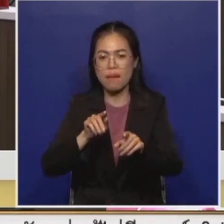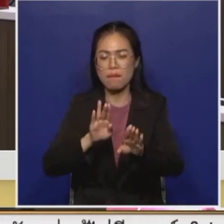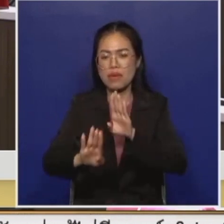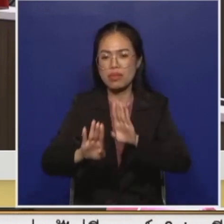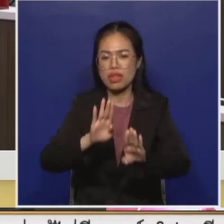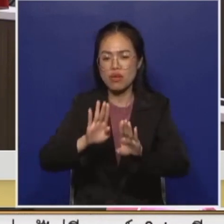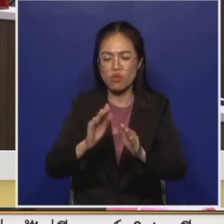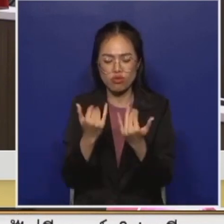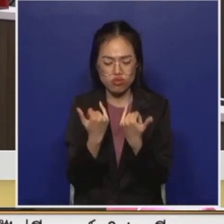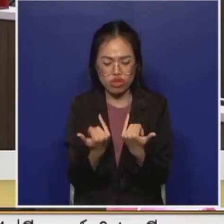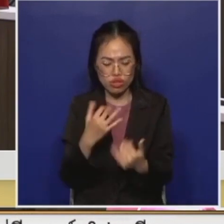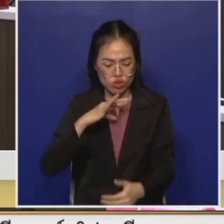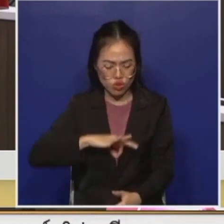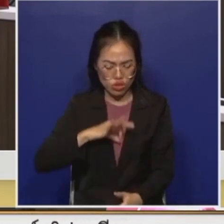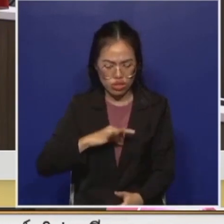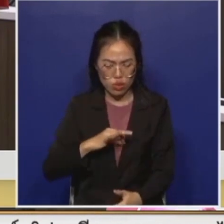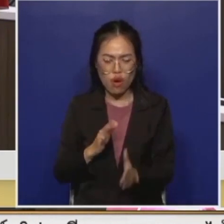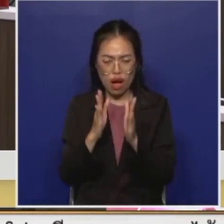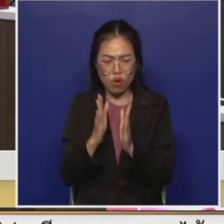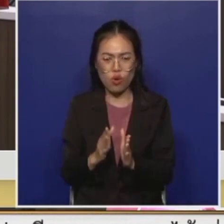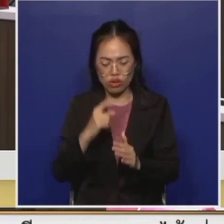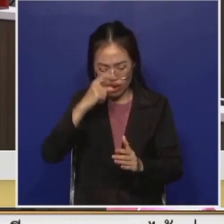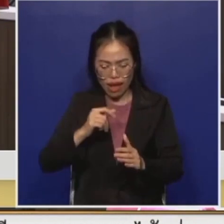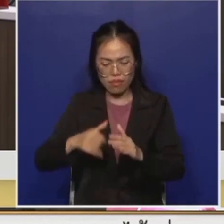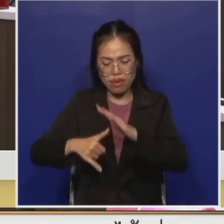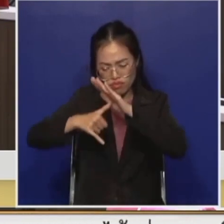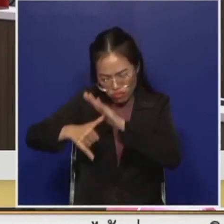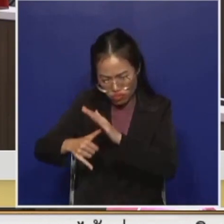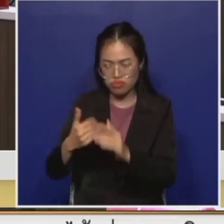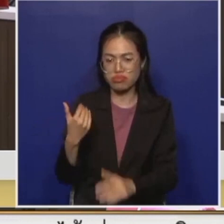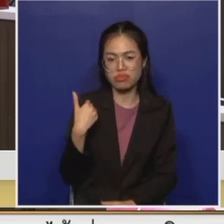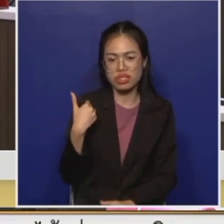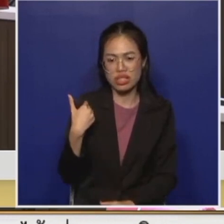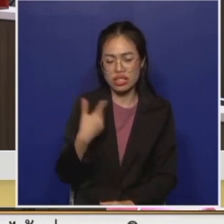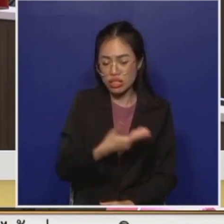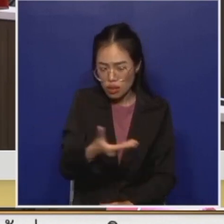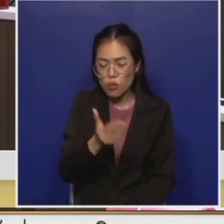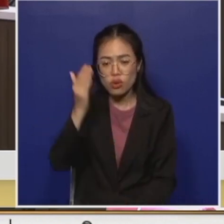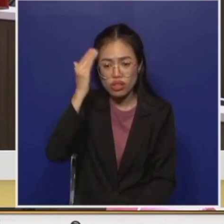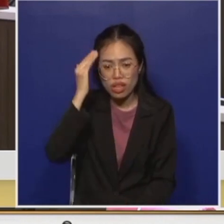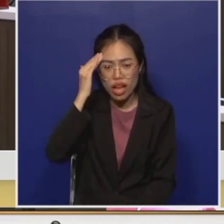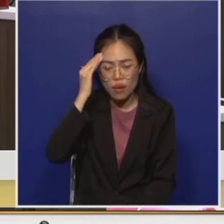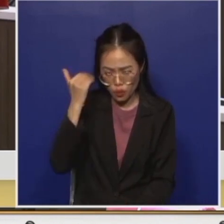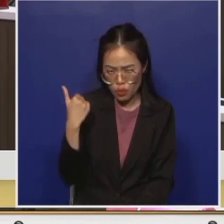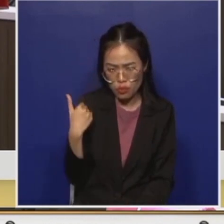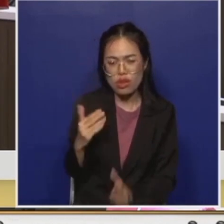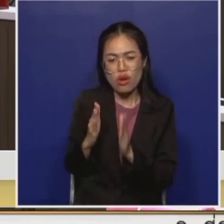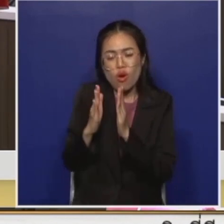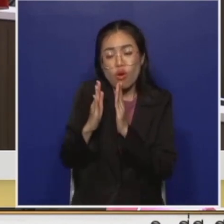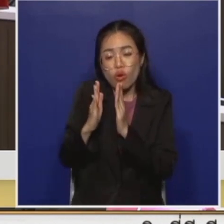สัษีคามเป็มนุย์มากที่ดูถูกดูการกทำอยางนั้นท่านก็รู้อยู่นะครับว่ามันมีคนอีก